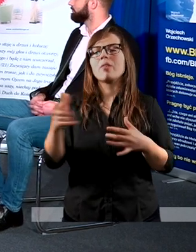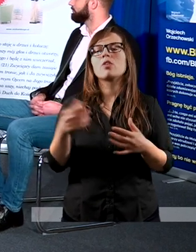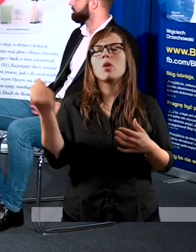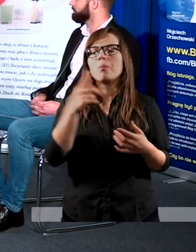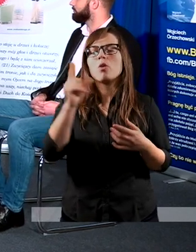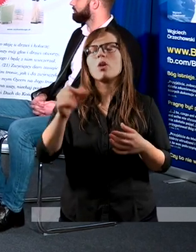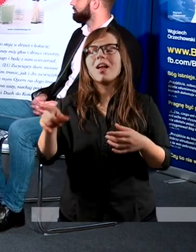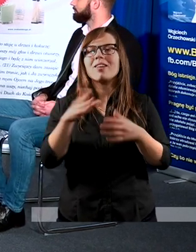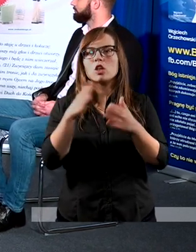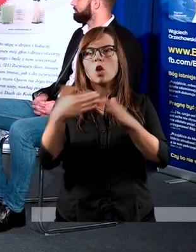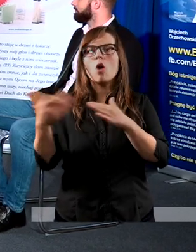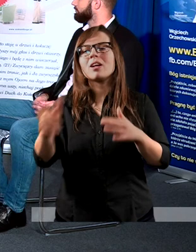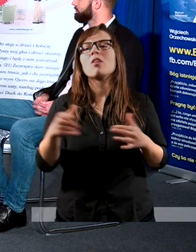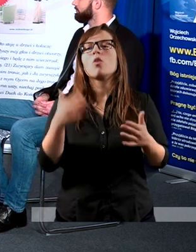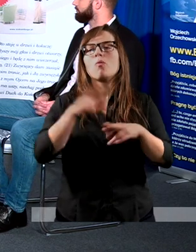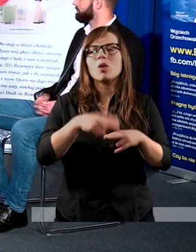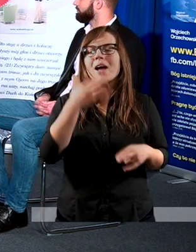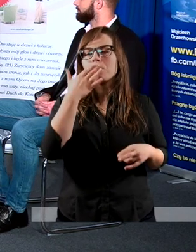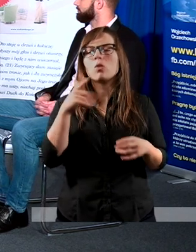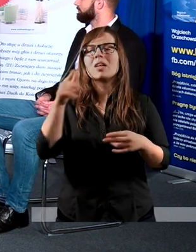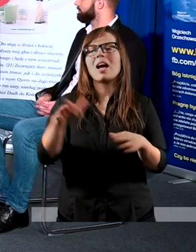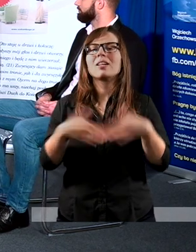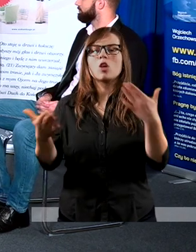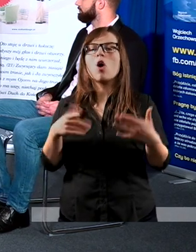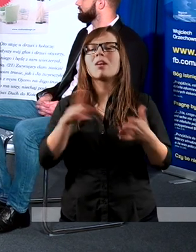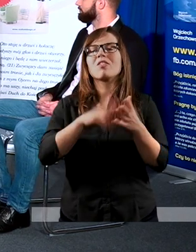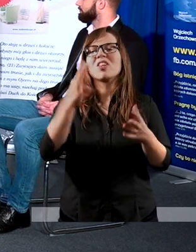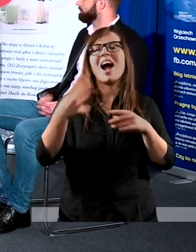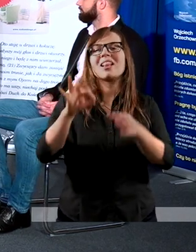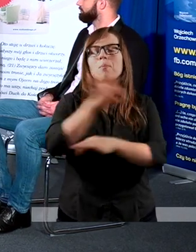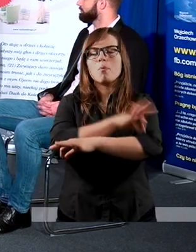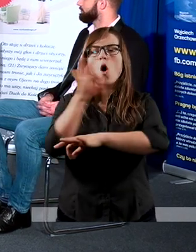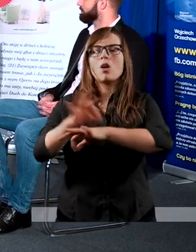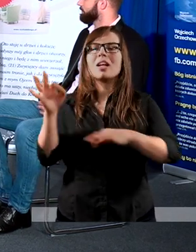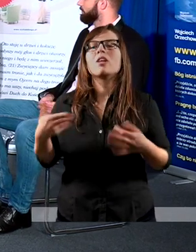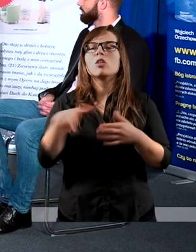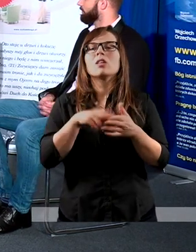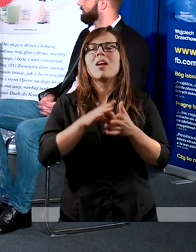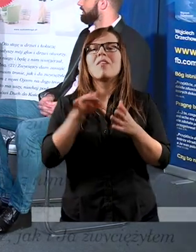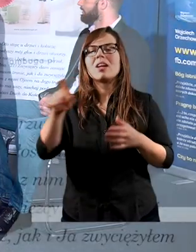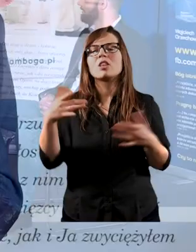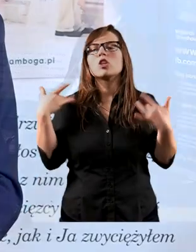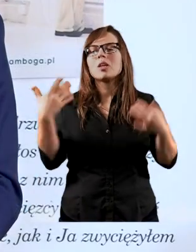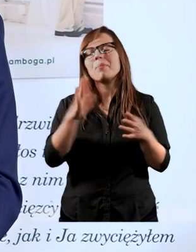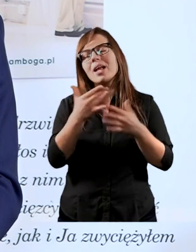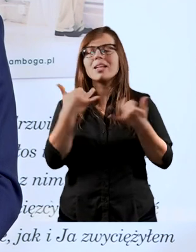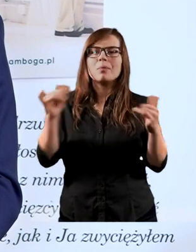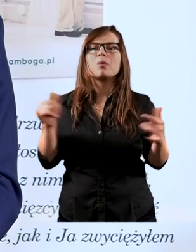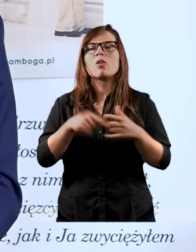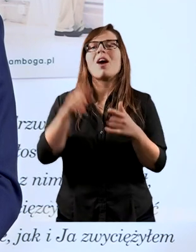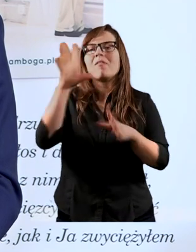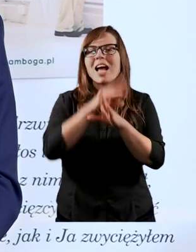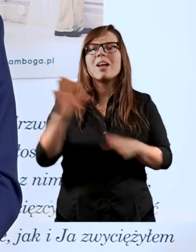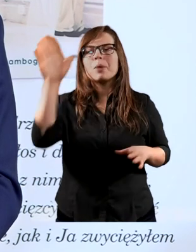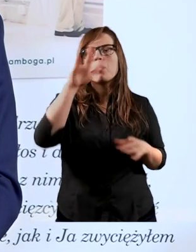żeby to szło w odpowiednią stronę. O tej fundacji dzisiaj mówiłem. Jeden z projektów, to jest chyba czwarty projekt, jest taki, podziel się z innymi tym, co ci